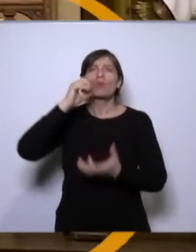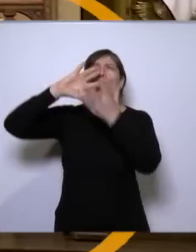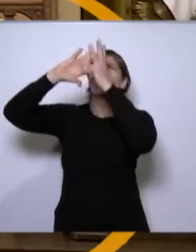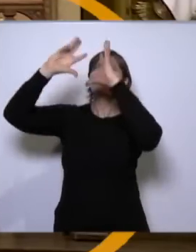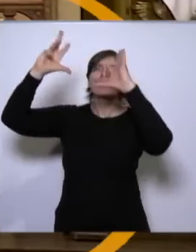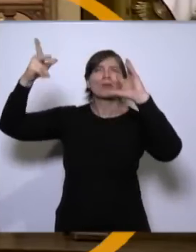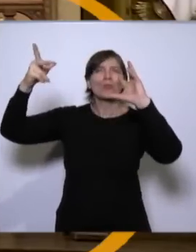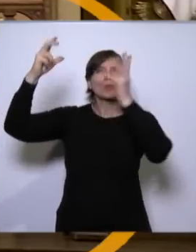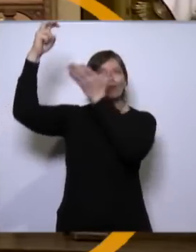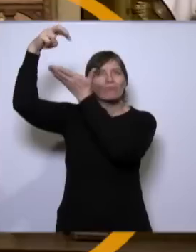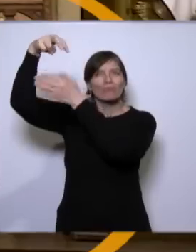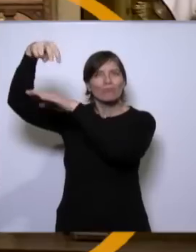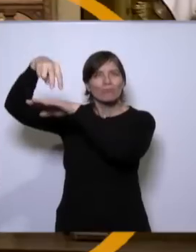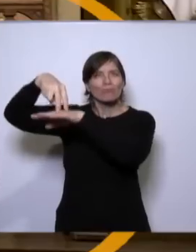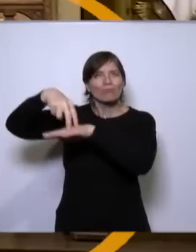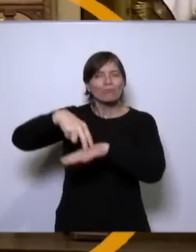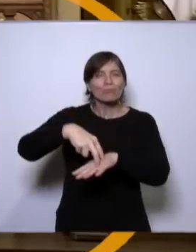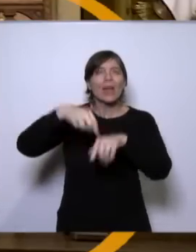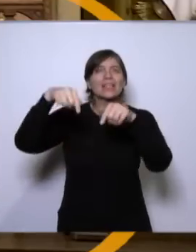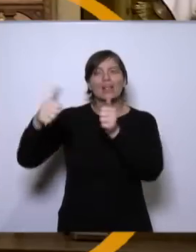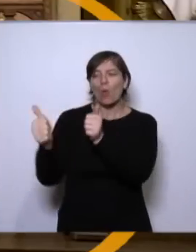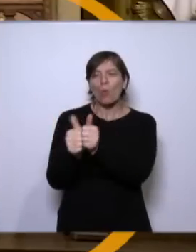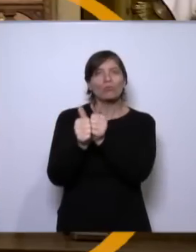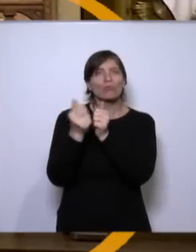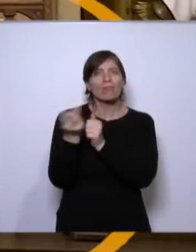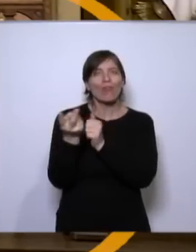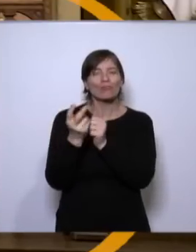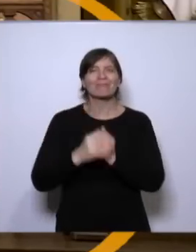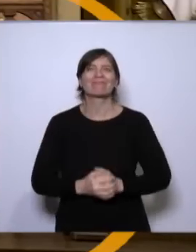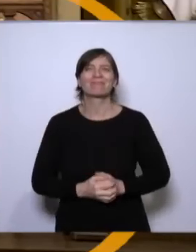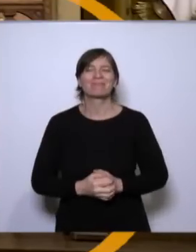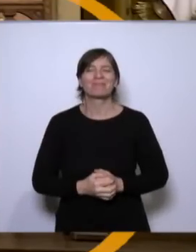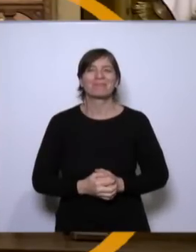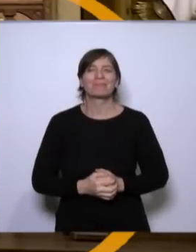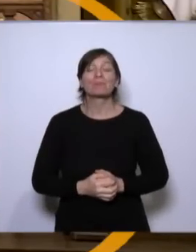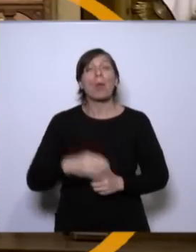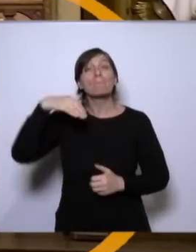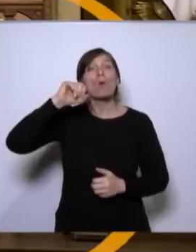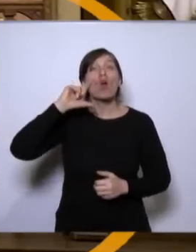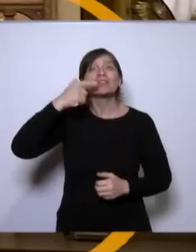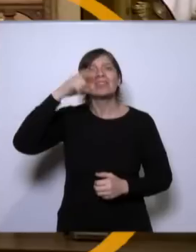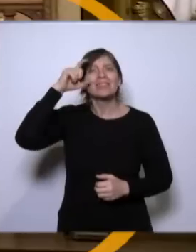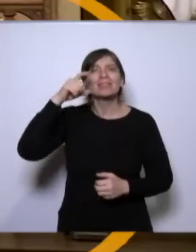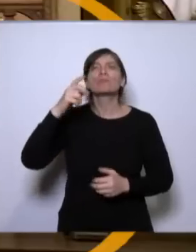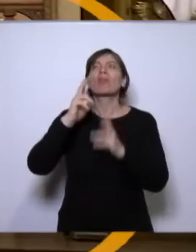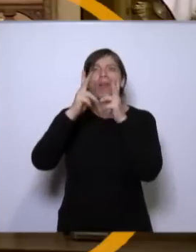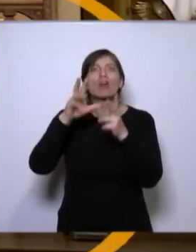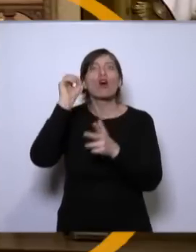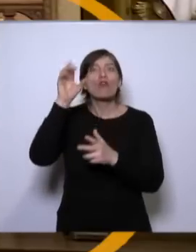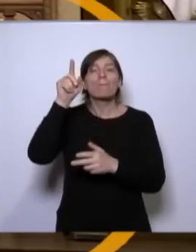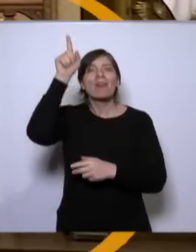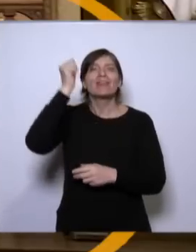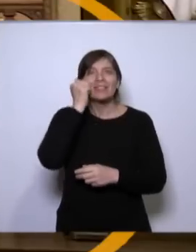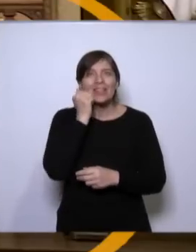주님께서 구름에 쌓여 내려오셔서 모세와 함께 그곳에 서시어 야훼라는